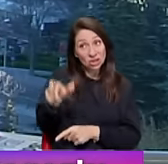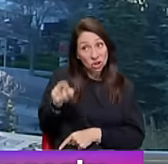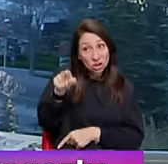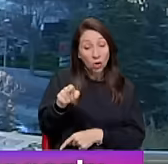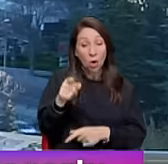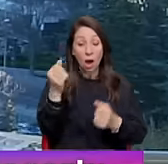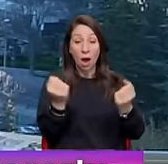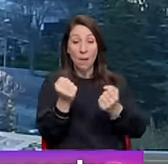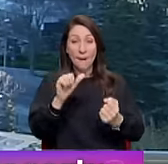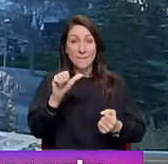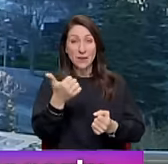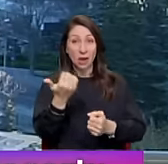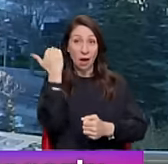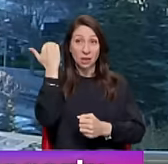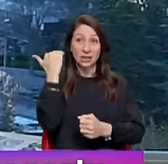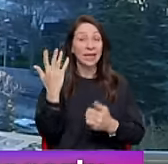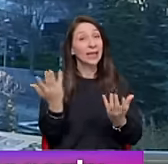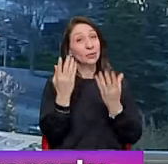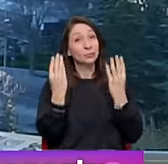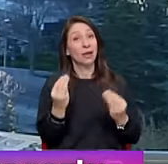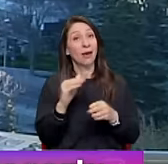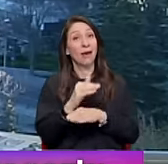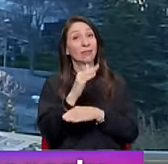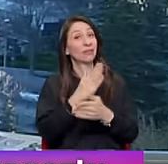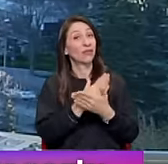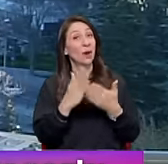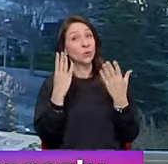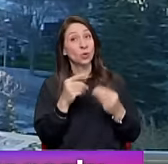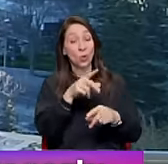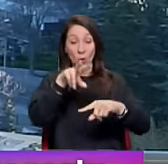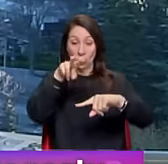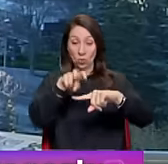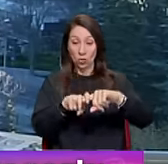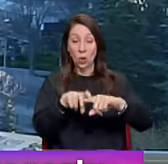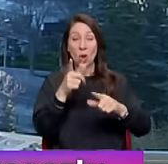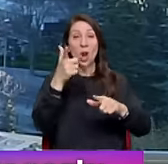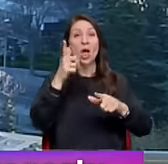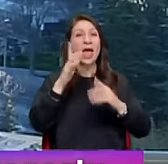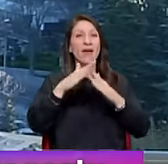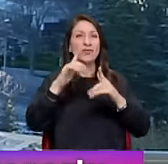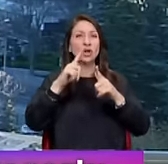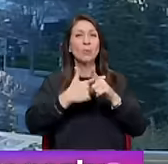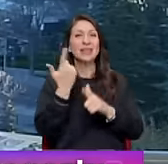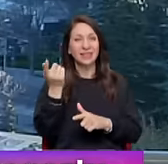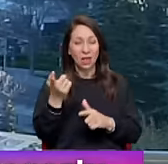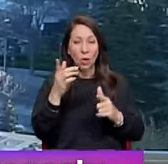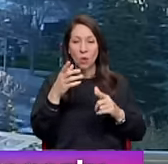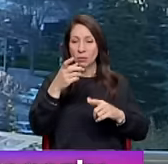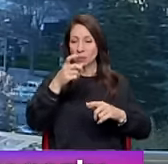arazi araçlarının kasasında ne güzel bir hayat sürecek. O koltuklarda, o lojmanlarda, o